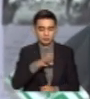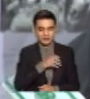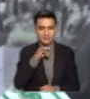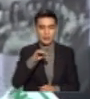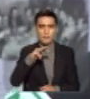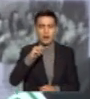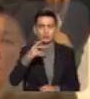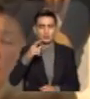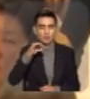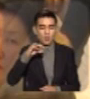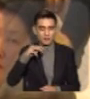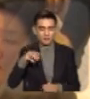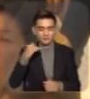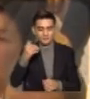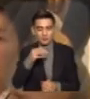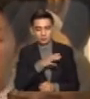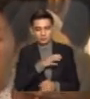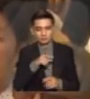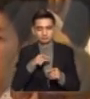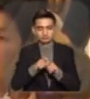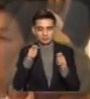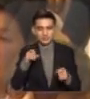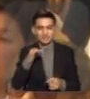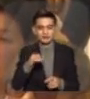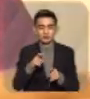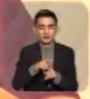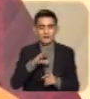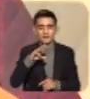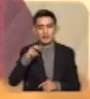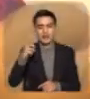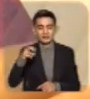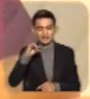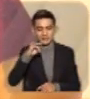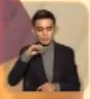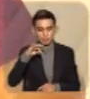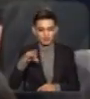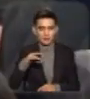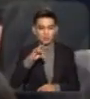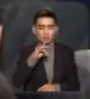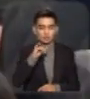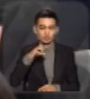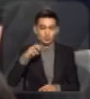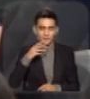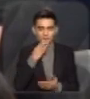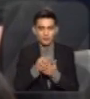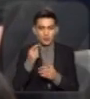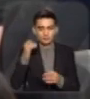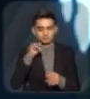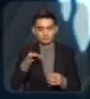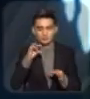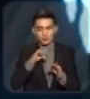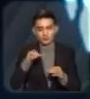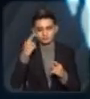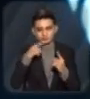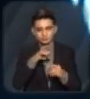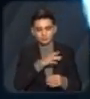открыл Улан-Батор. На конференцию из России приехал внук деятеля Владимир Рыскулов. Он представил собственную исследовательскую работу, благодаря чему